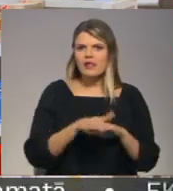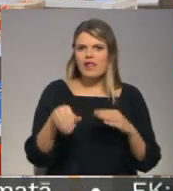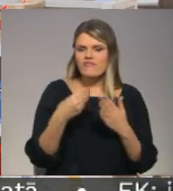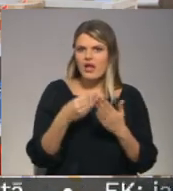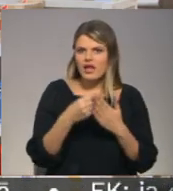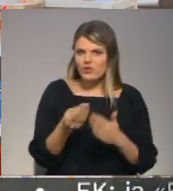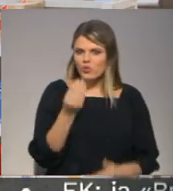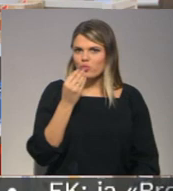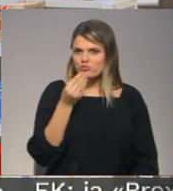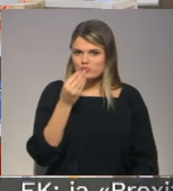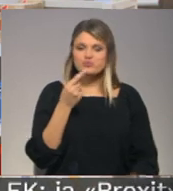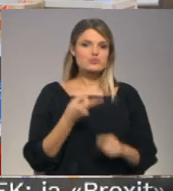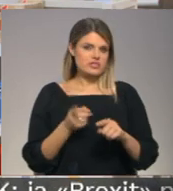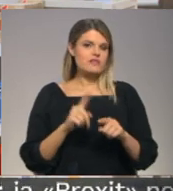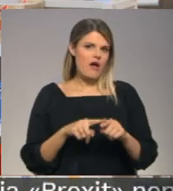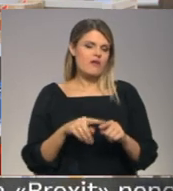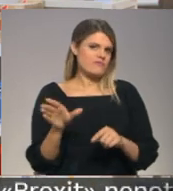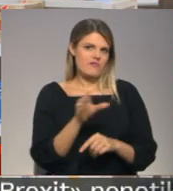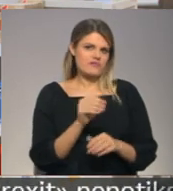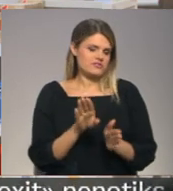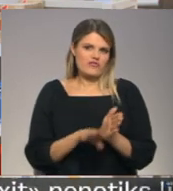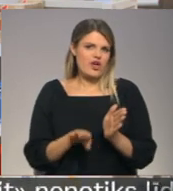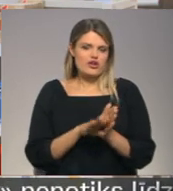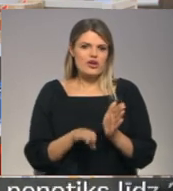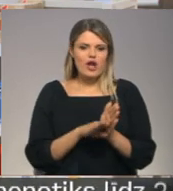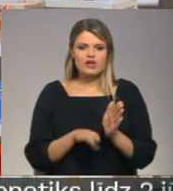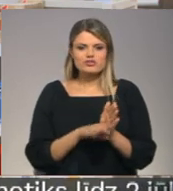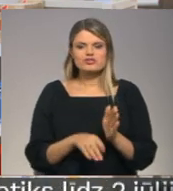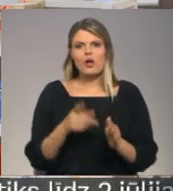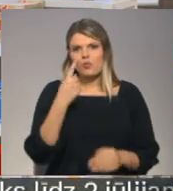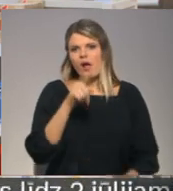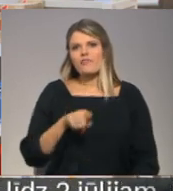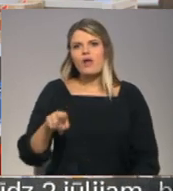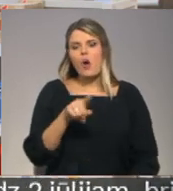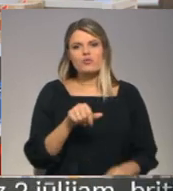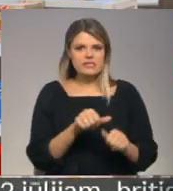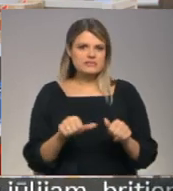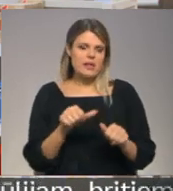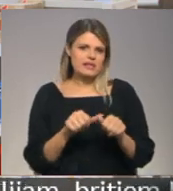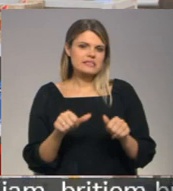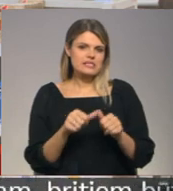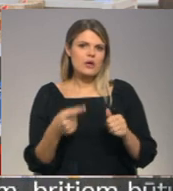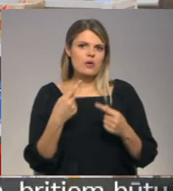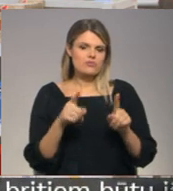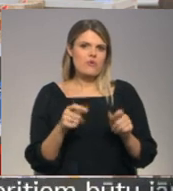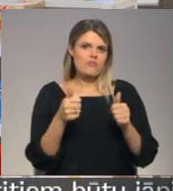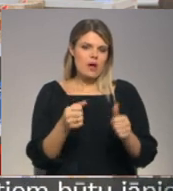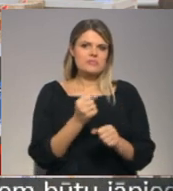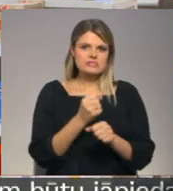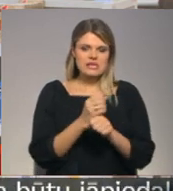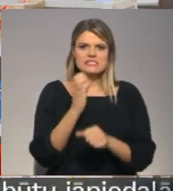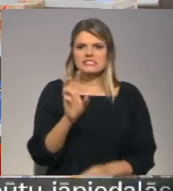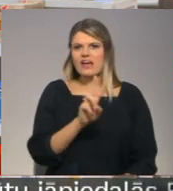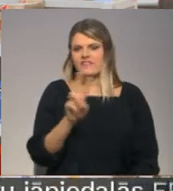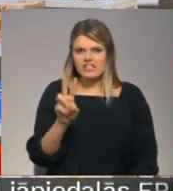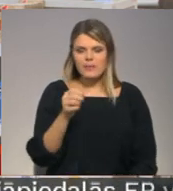pilnvērtīgu uzturu, un tad viss vienkāršākais no tautas medicīnas līdzekļiem, kas pietiekuši labi strādā, ir